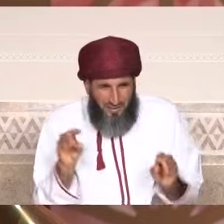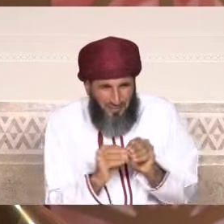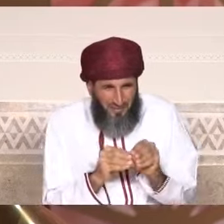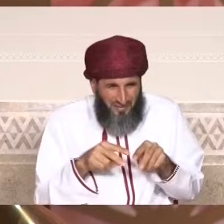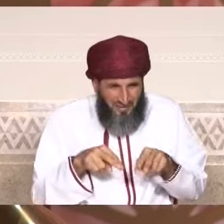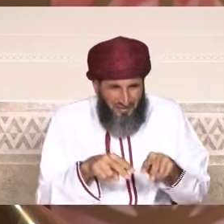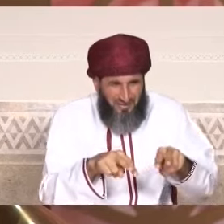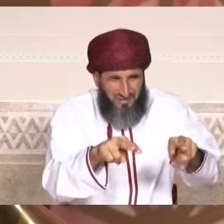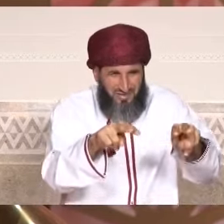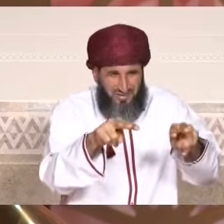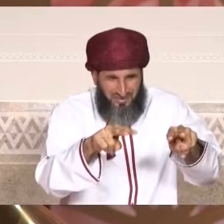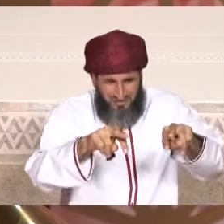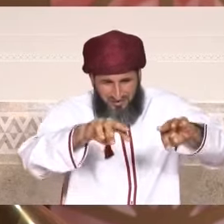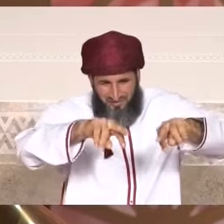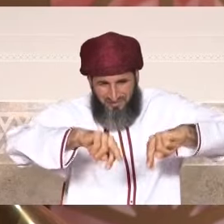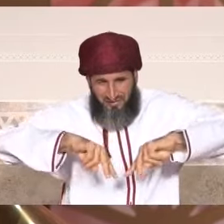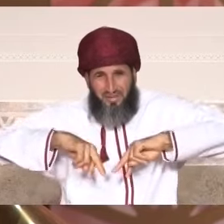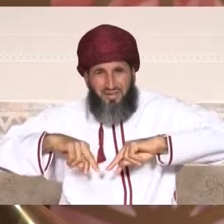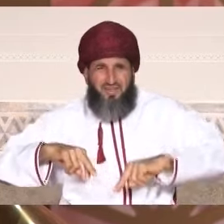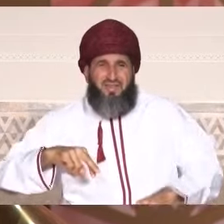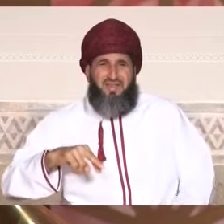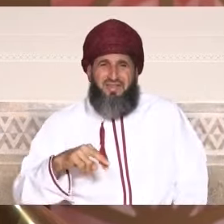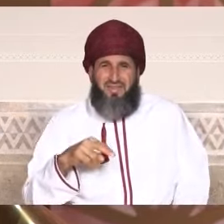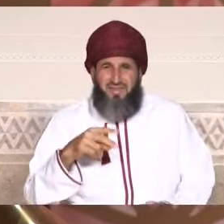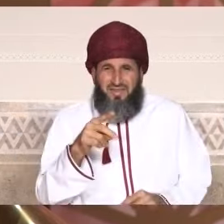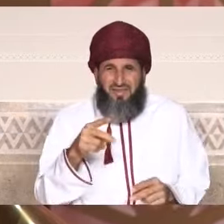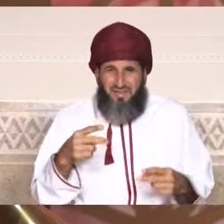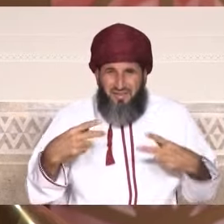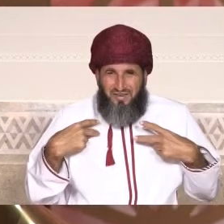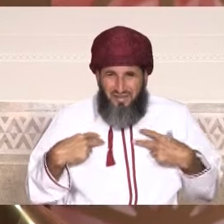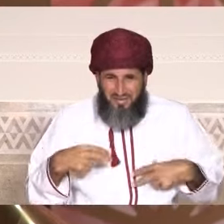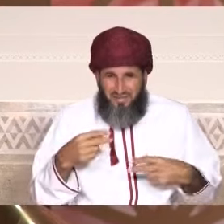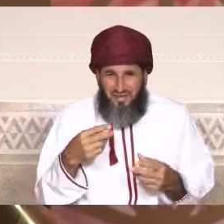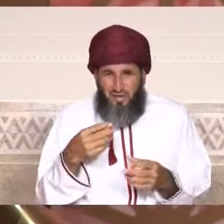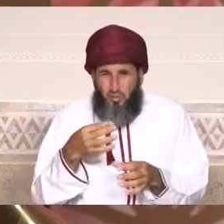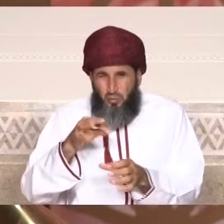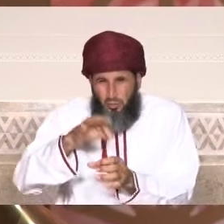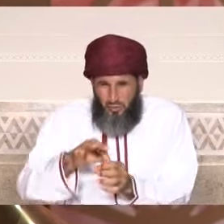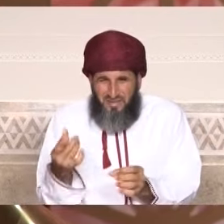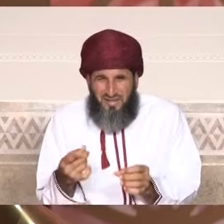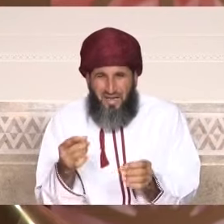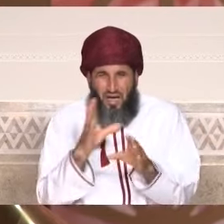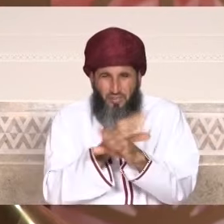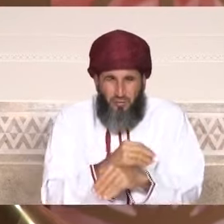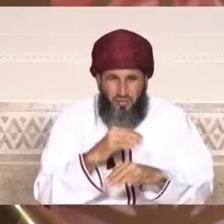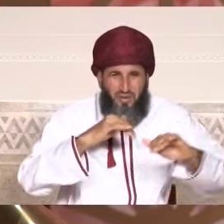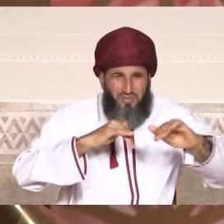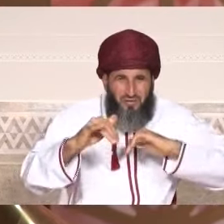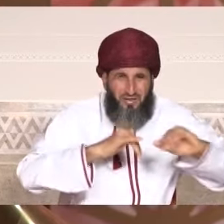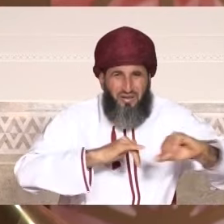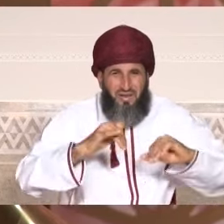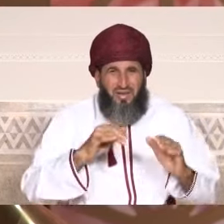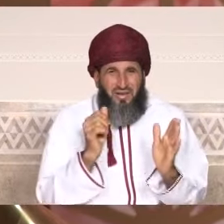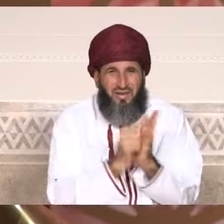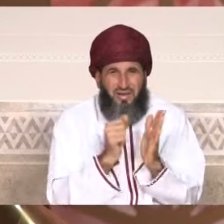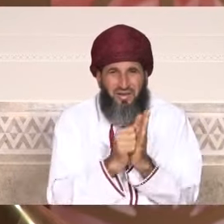معا ويذهبان معا ويجيئان معا ويرتادان المقاهي والمحلات والأسواق والطرقات وهي في